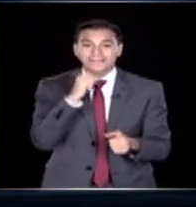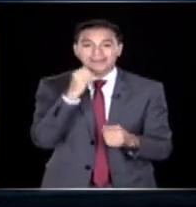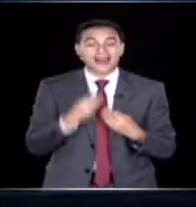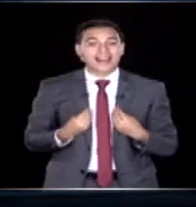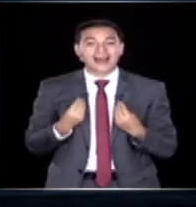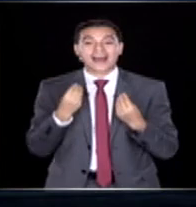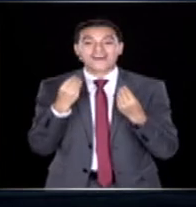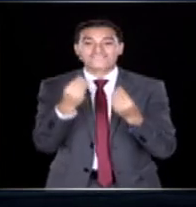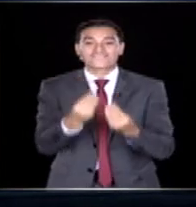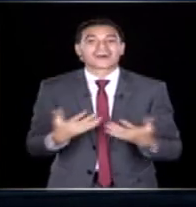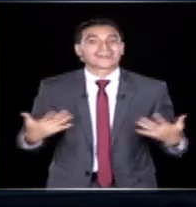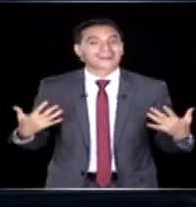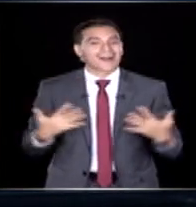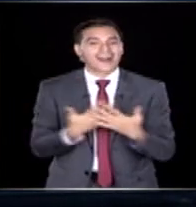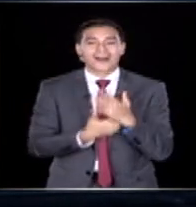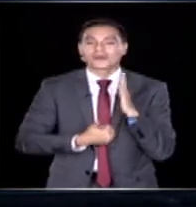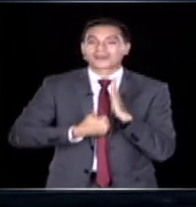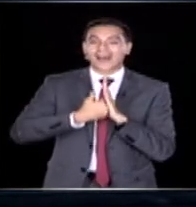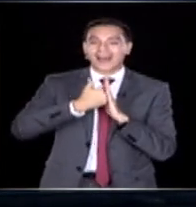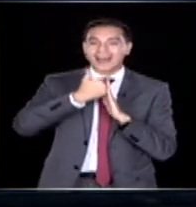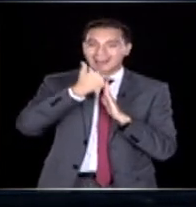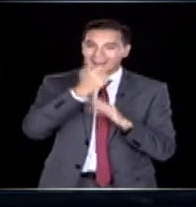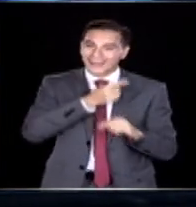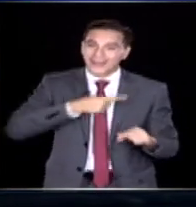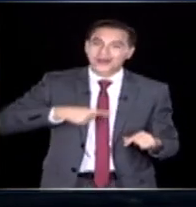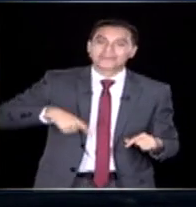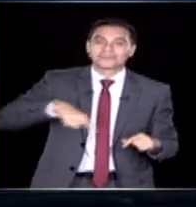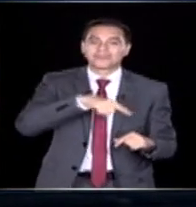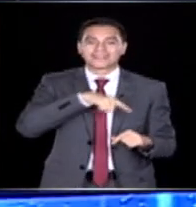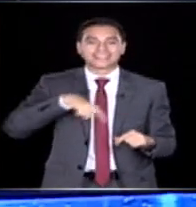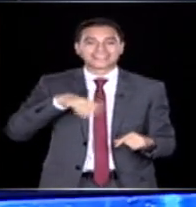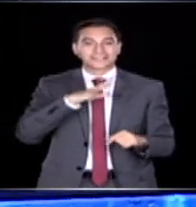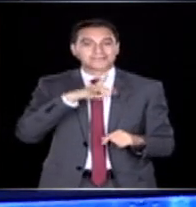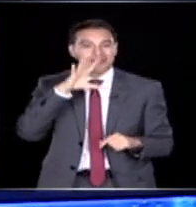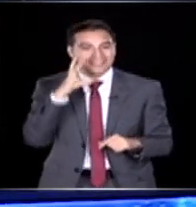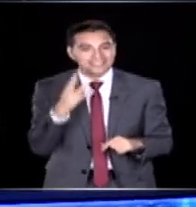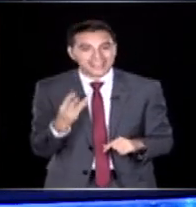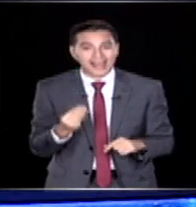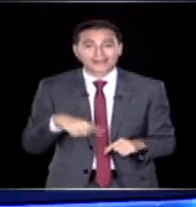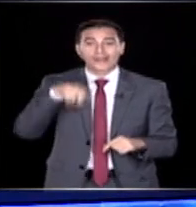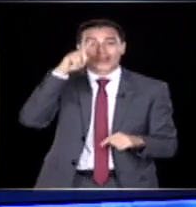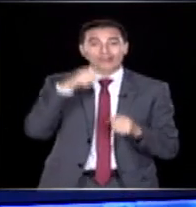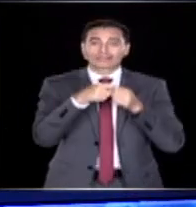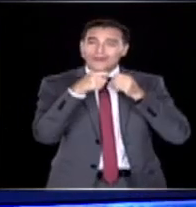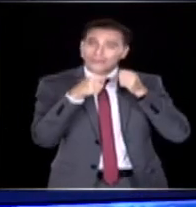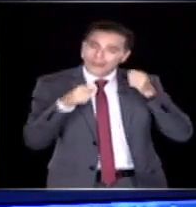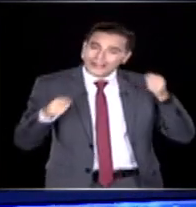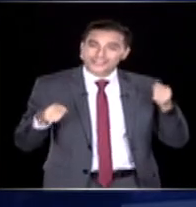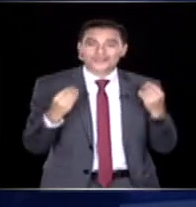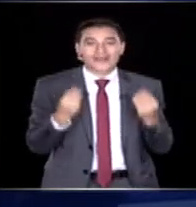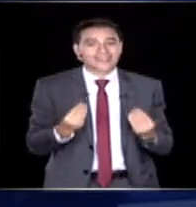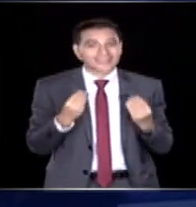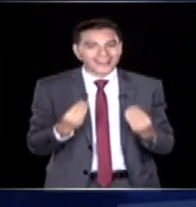بنقدم أحلى فرحة ومعاها ميت مسا. يا ليل